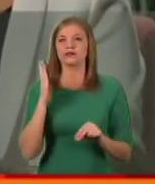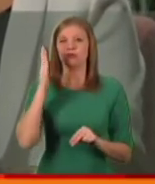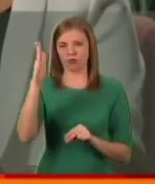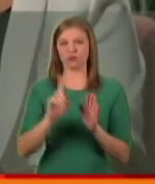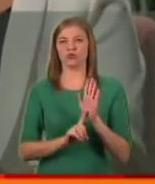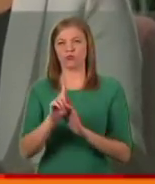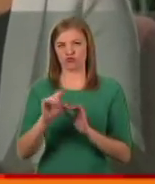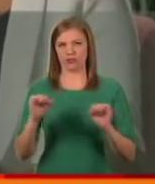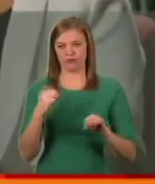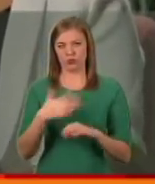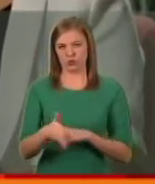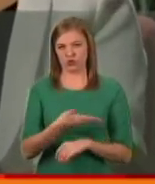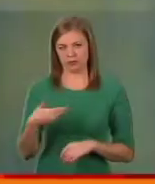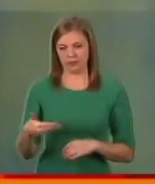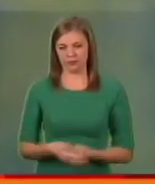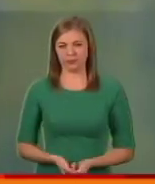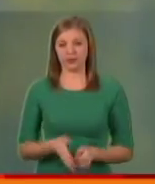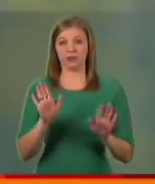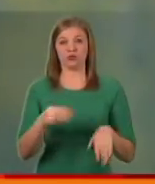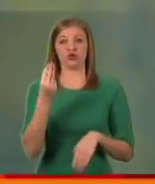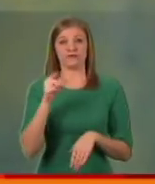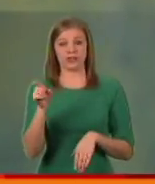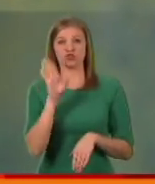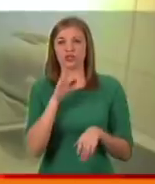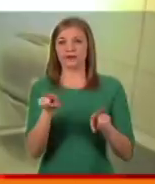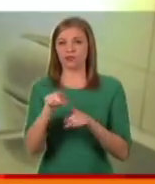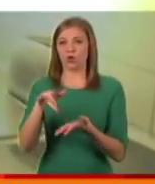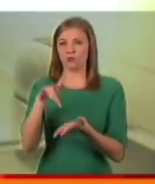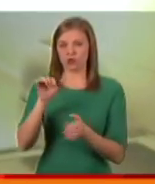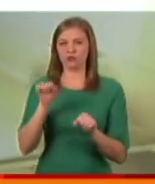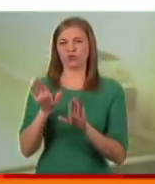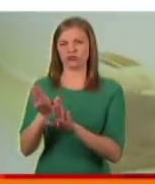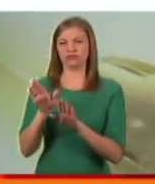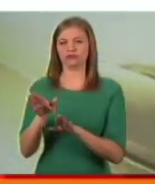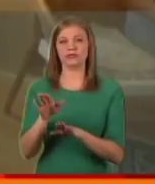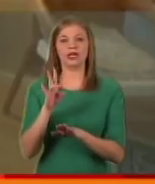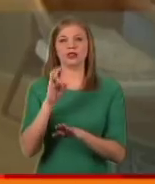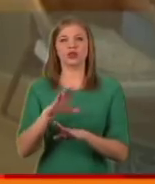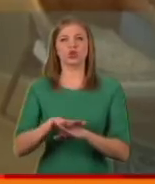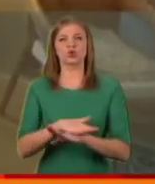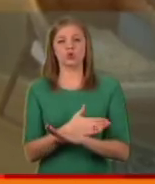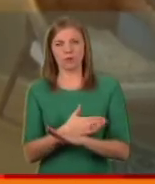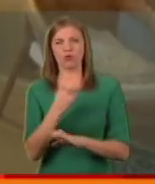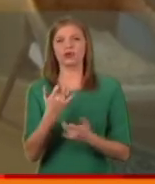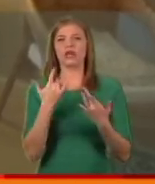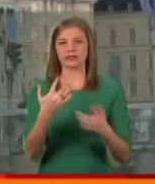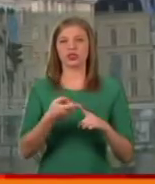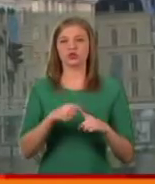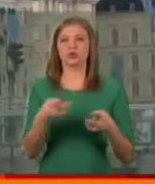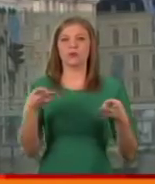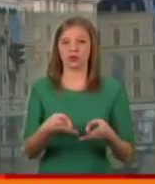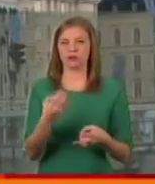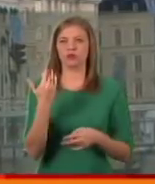майбутнє, вступаємо вже ми. У Швеції жінки в такому центрі можуть перебувати настільки довго, наскільки того